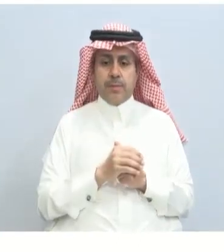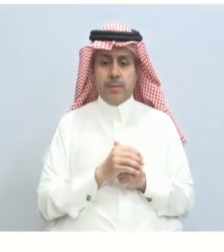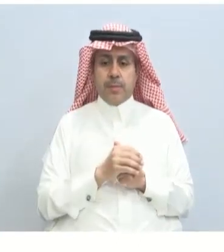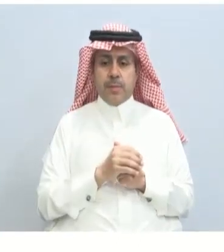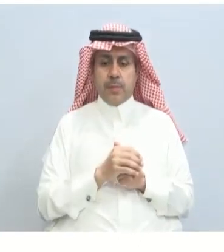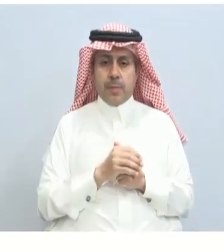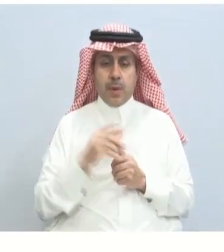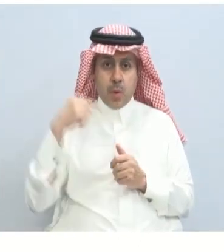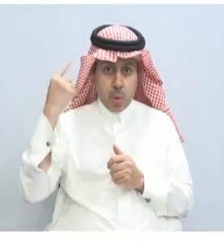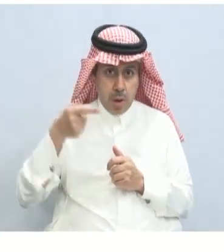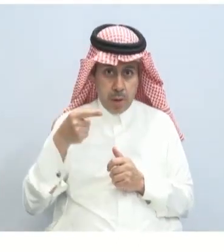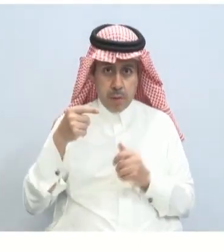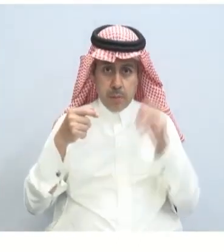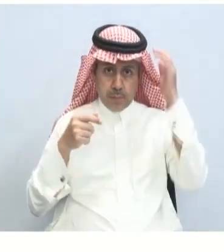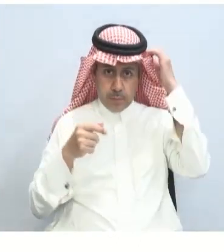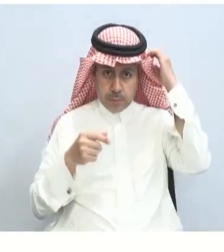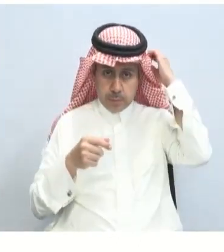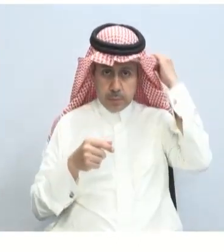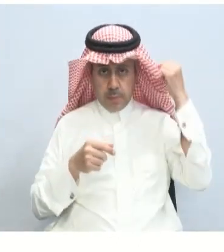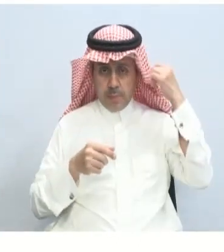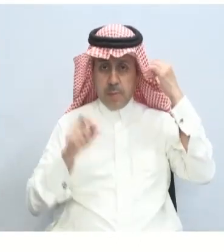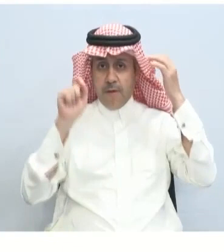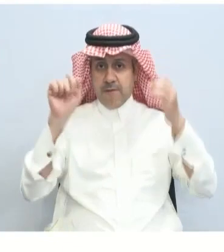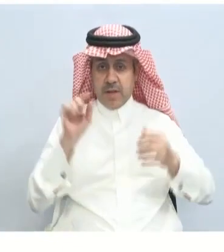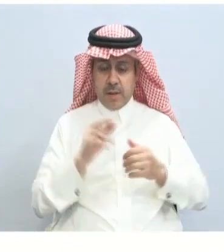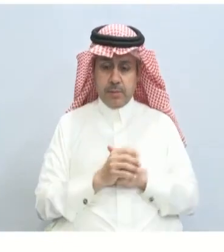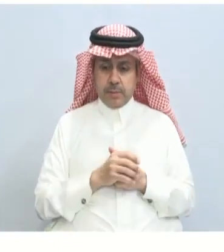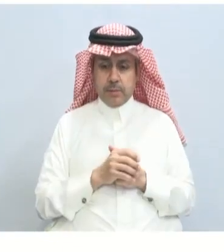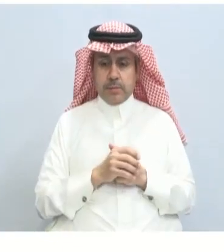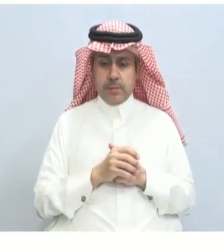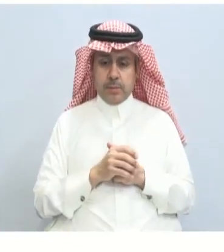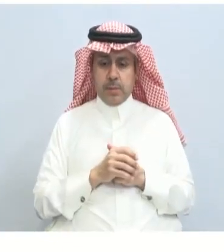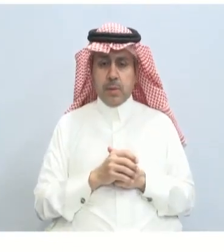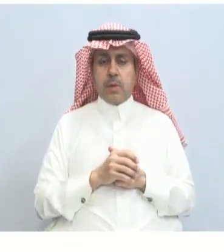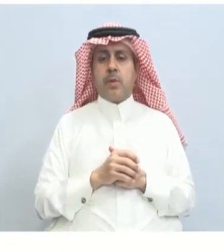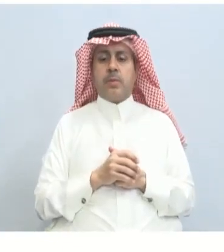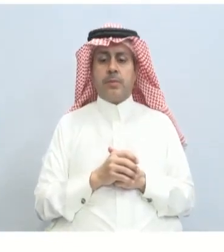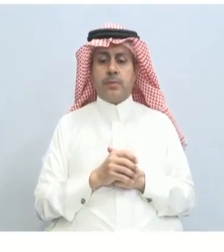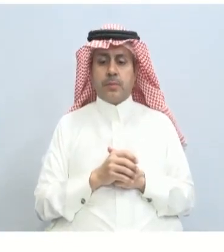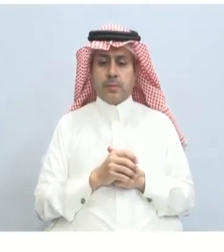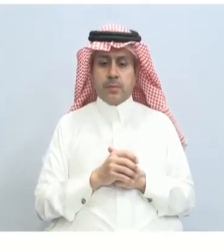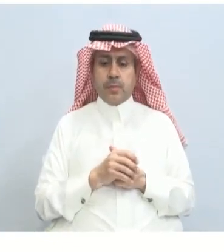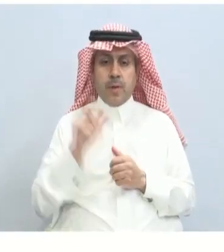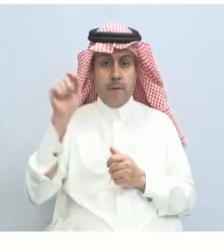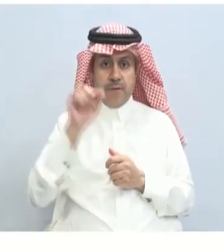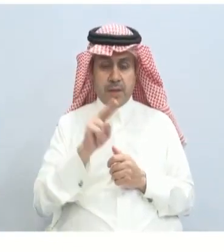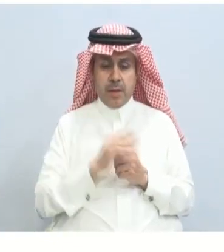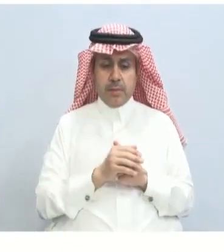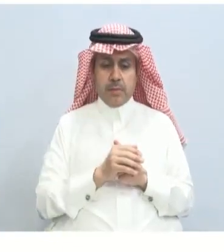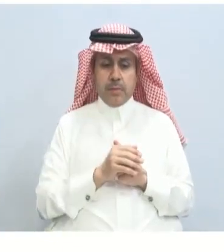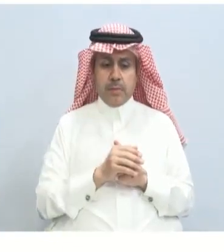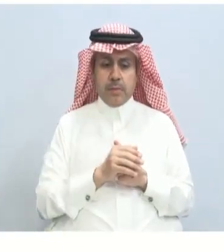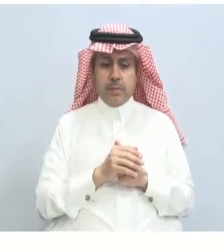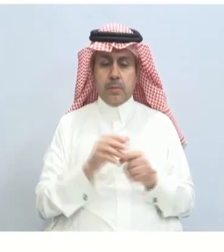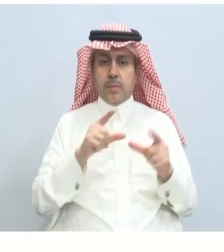نلاحظ ان الكوساين او اذا كان يتا في الربع الثاني فان الكوساين لها يعني لو افترضت ان هذه هي الثيتا ف الكوساين